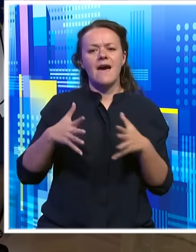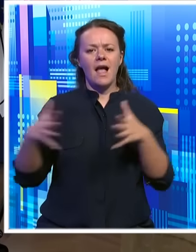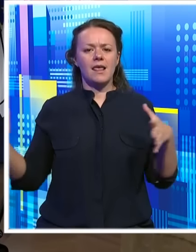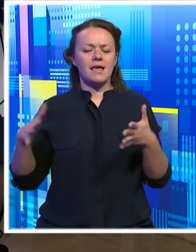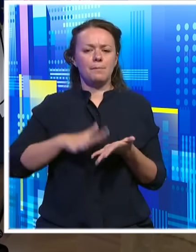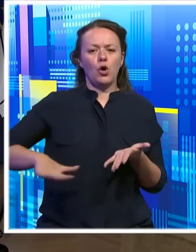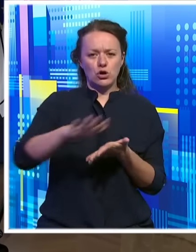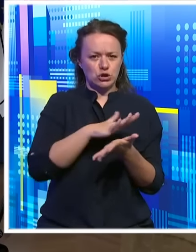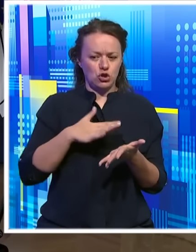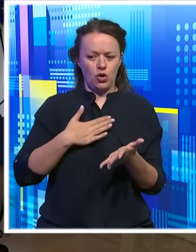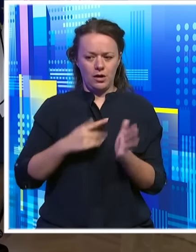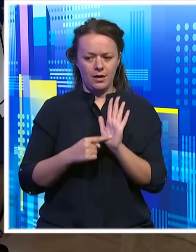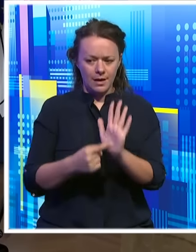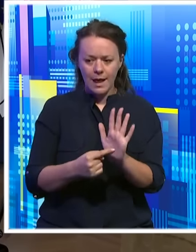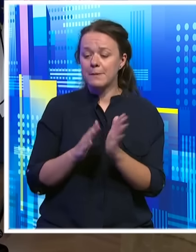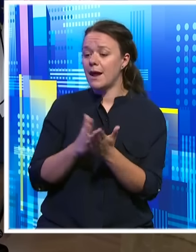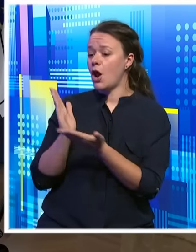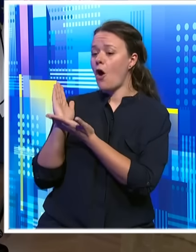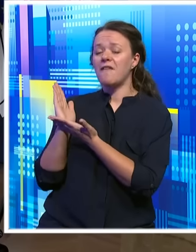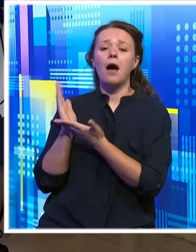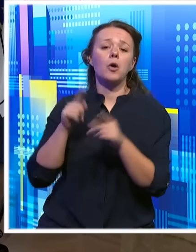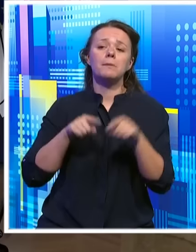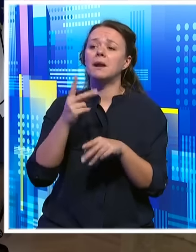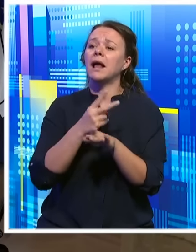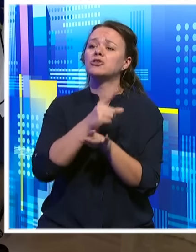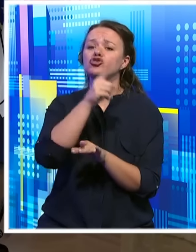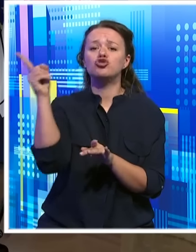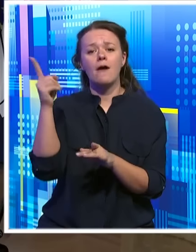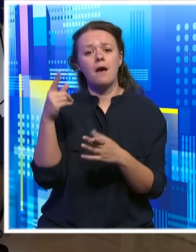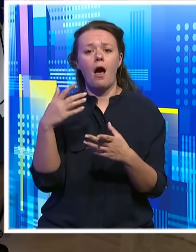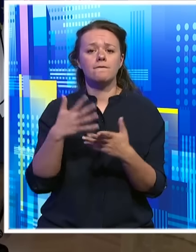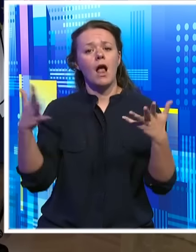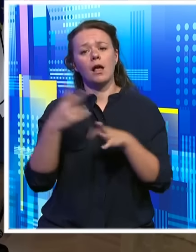Ovako će vam izgledati, recimo, ako neka velika zemlja, na primjer, to hoće da uzme.